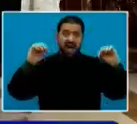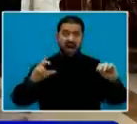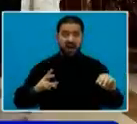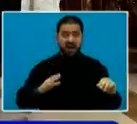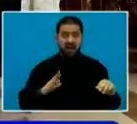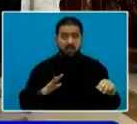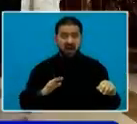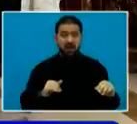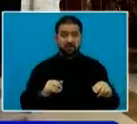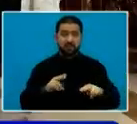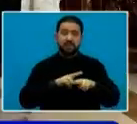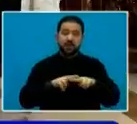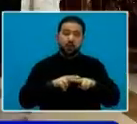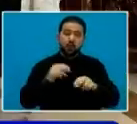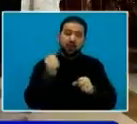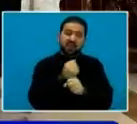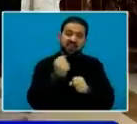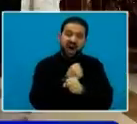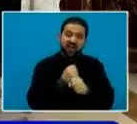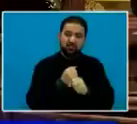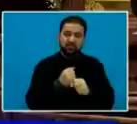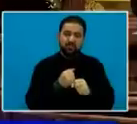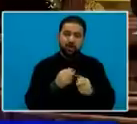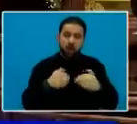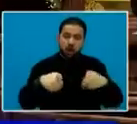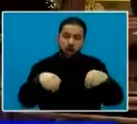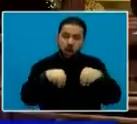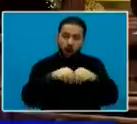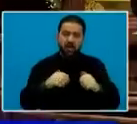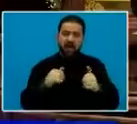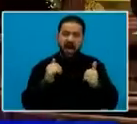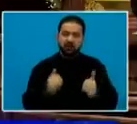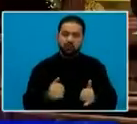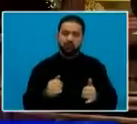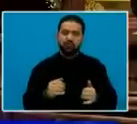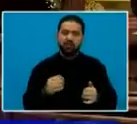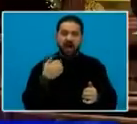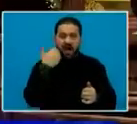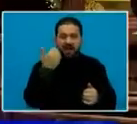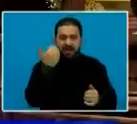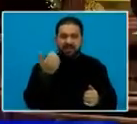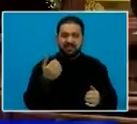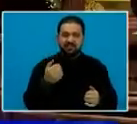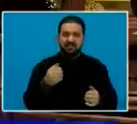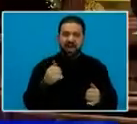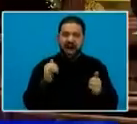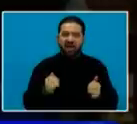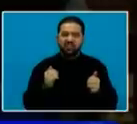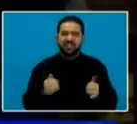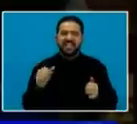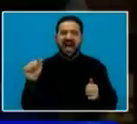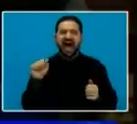Problema este cum facem când activismul acesta sau militantismul devin